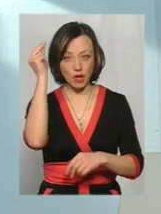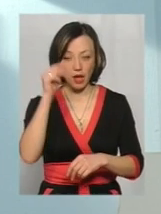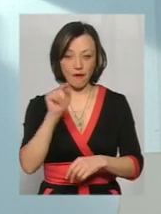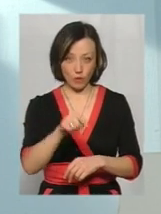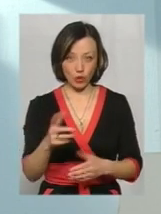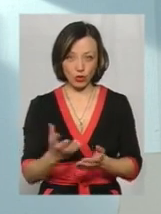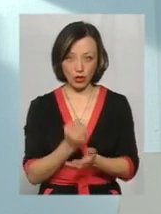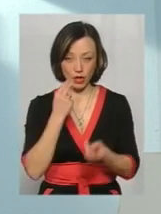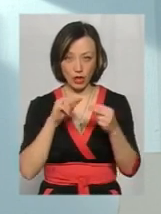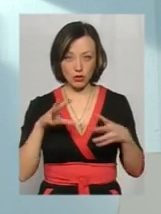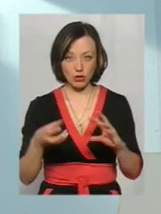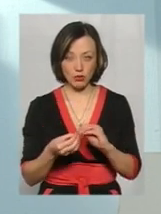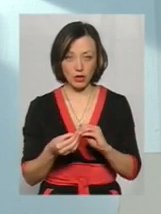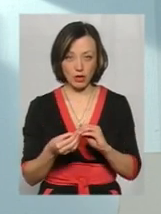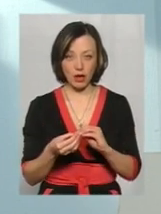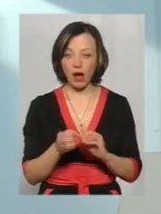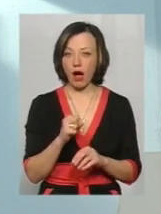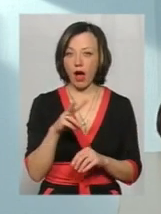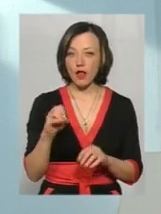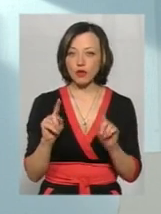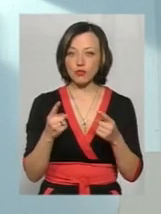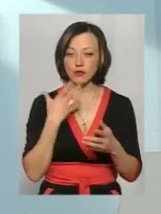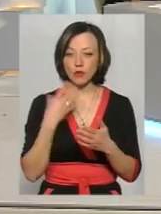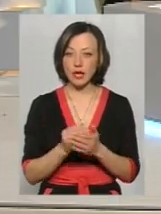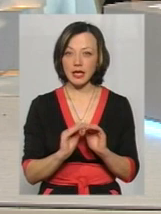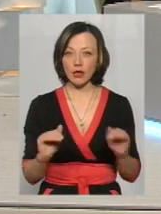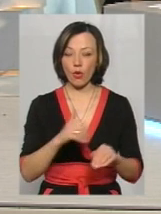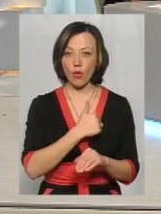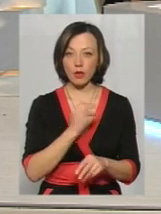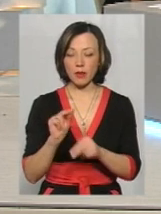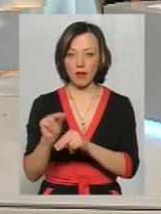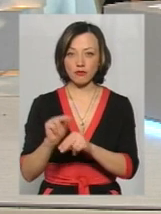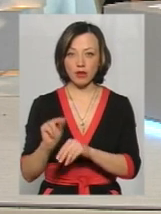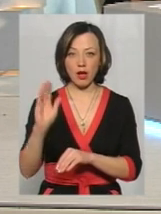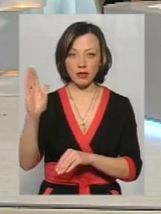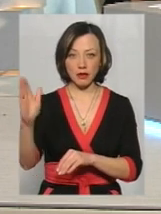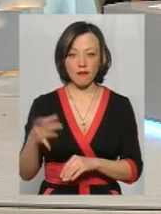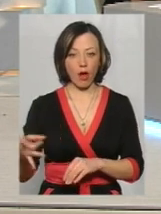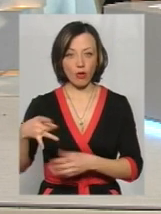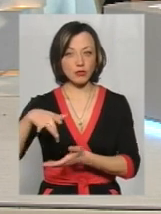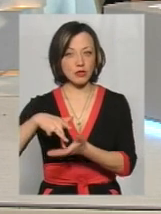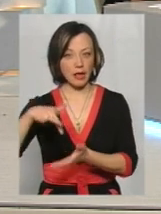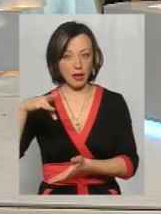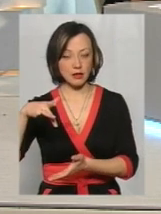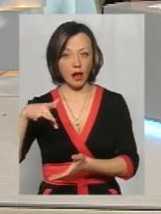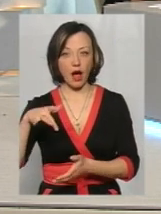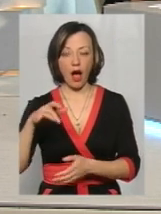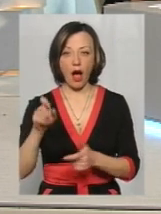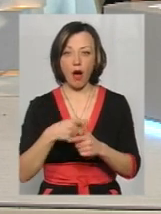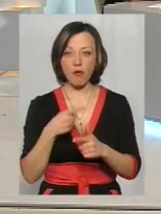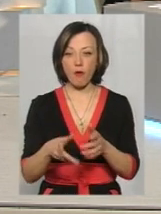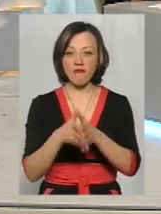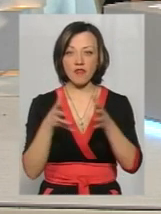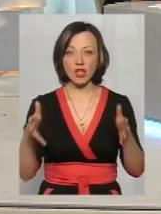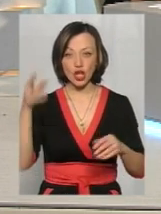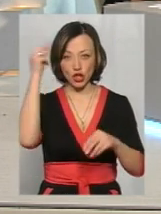вони досягнуть кращих результатів. Але чомусь своїх дітей ми хочемо навчати у районному центрі або у великій